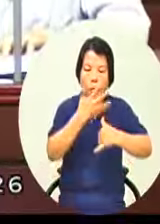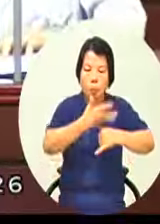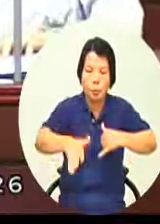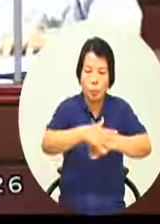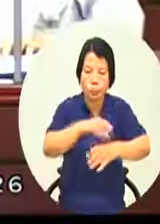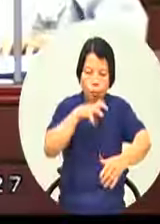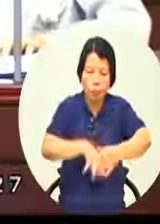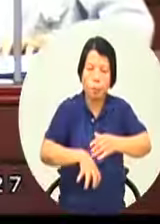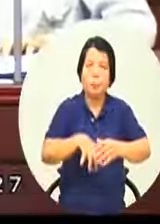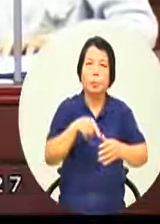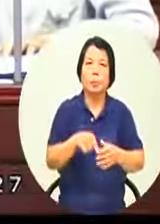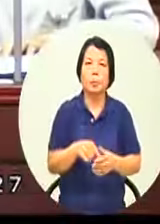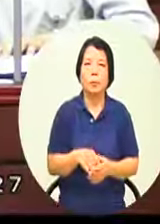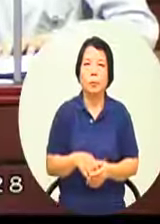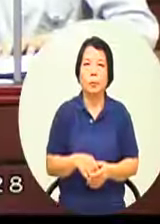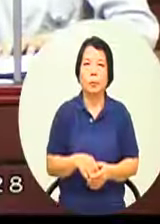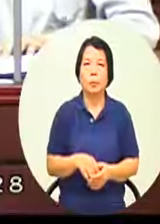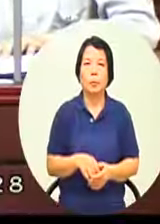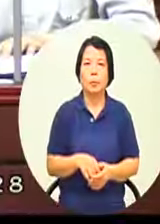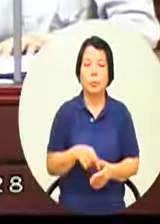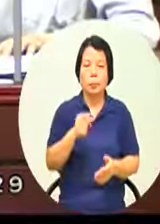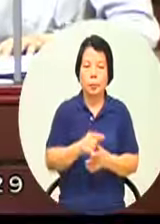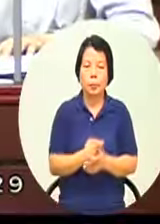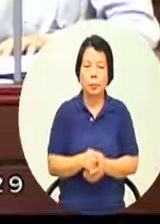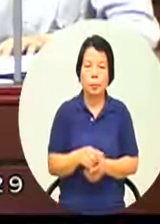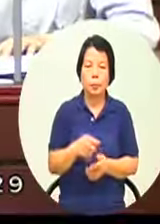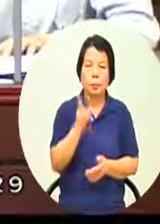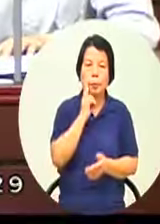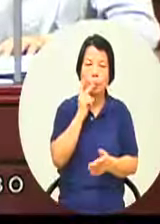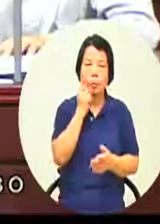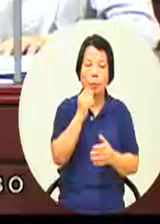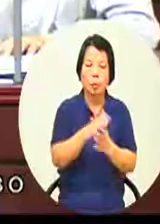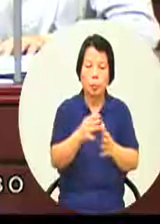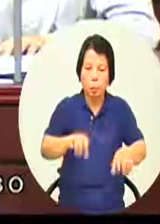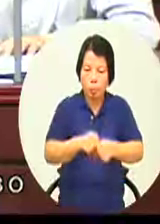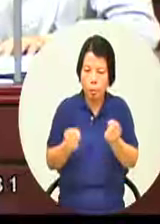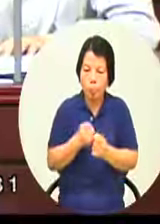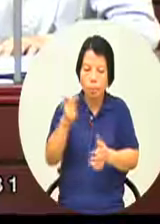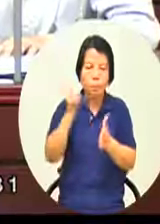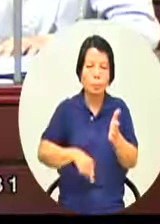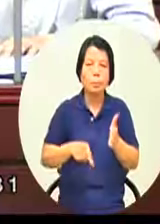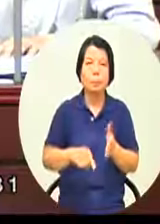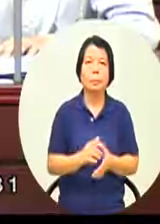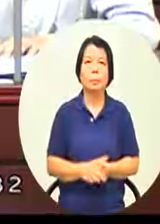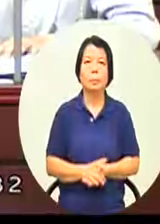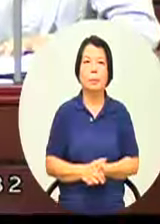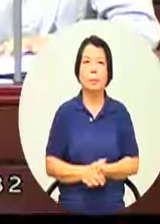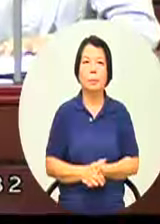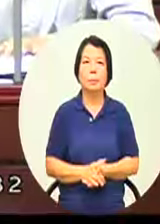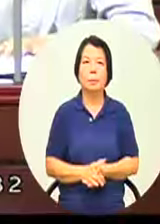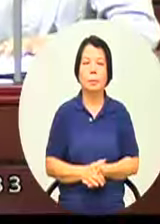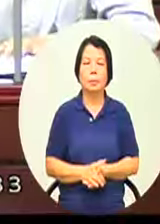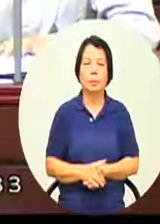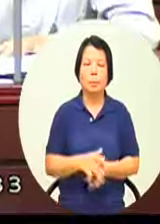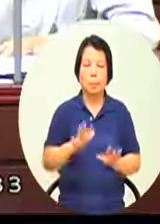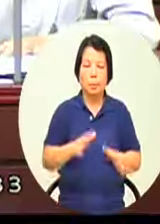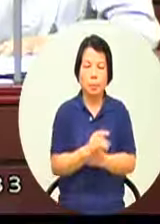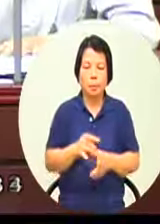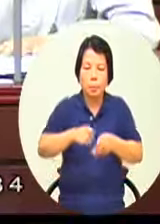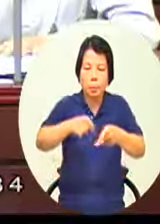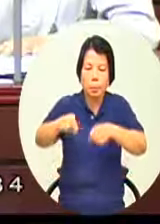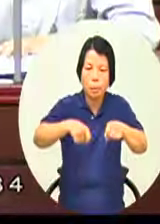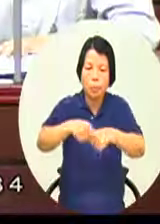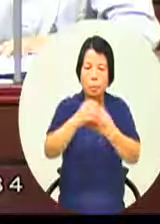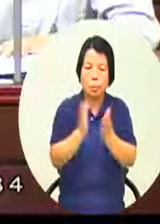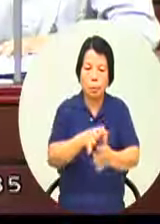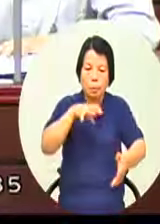内侧的这个那个钢板那个板桩常常会损坏，所以这个议员提到这个工程其实是本